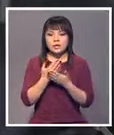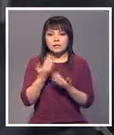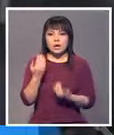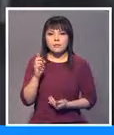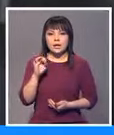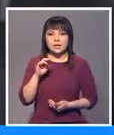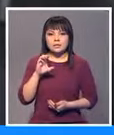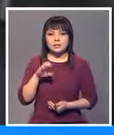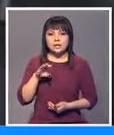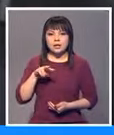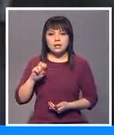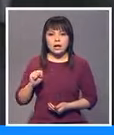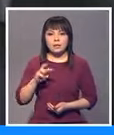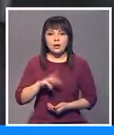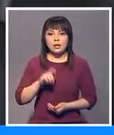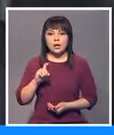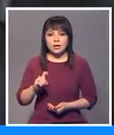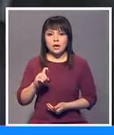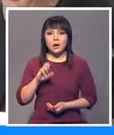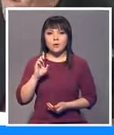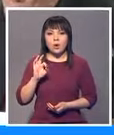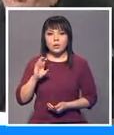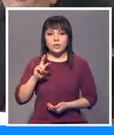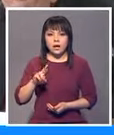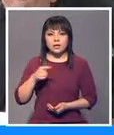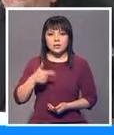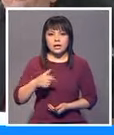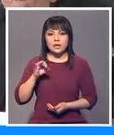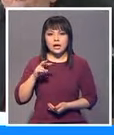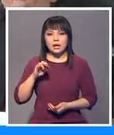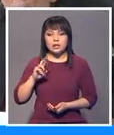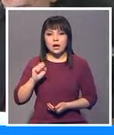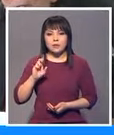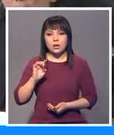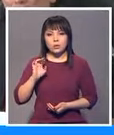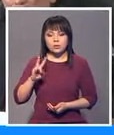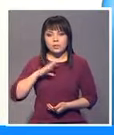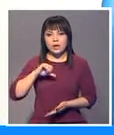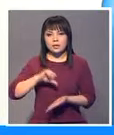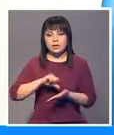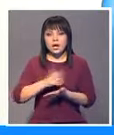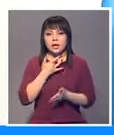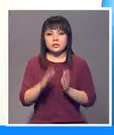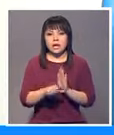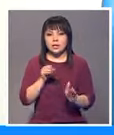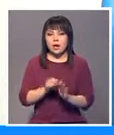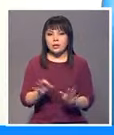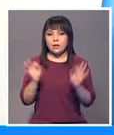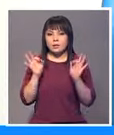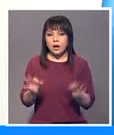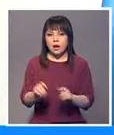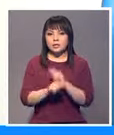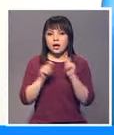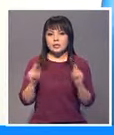Хеллер және босния-герцеговиналық Синина Беркун. Халықаралық байқаушылар өңірді аралап, сайлаудың әділ ашық өтуін қадағалайтын болады.